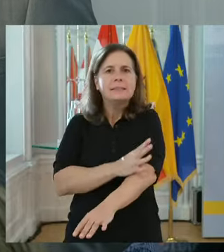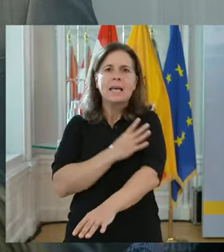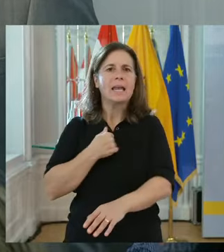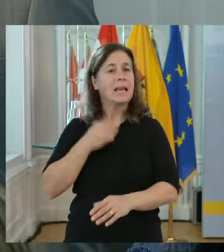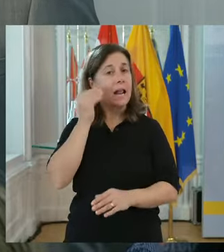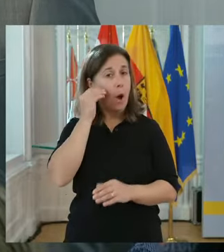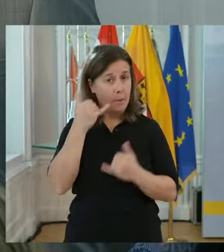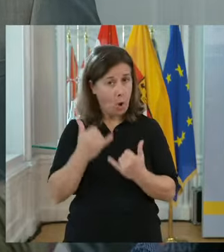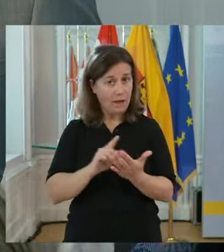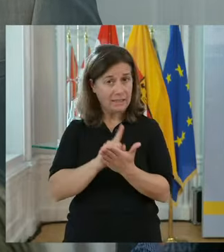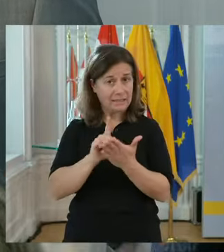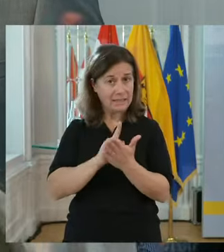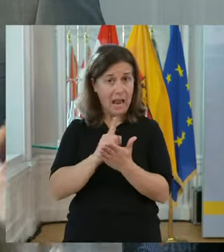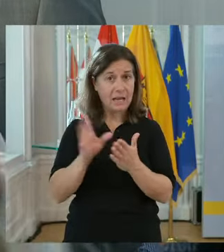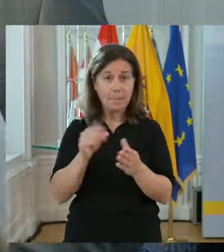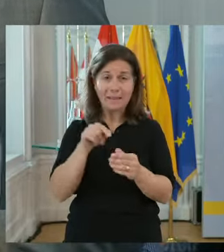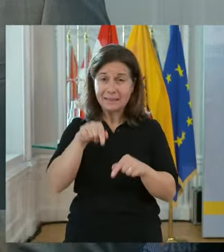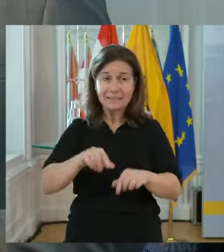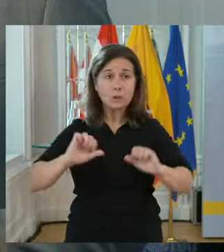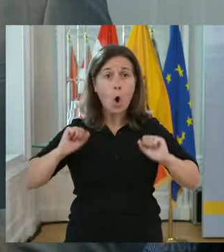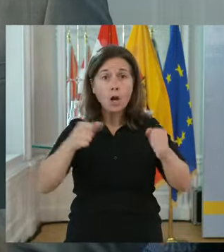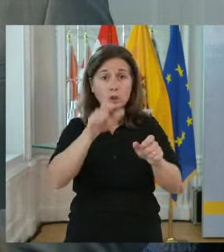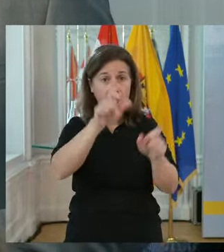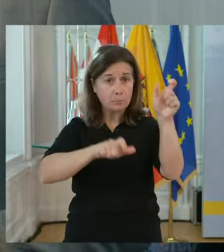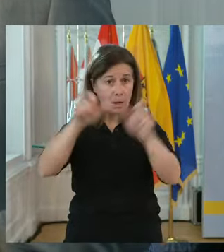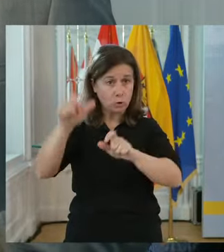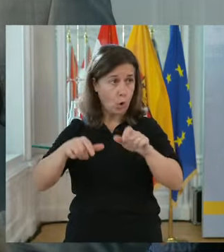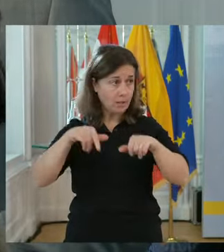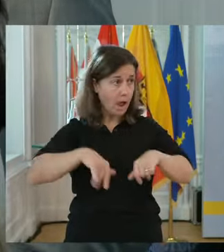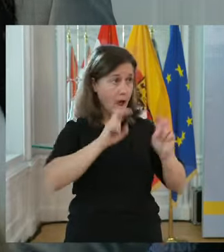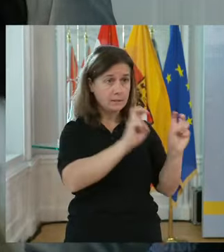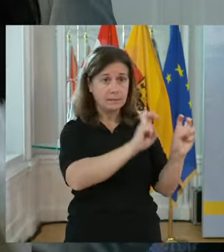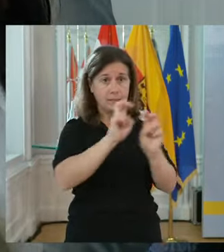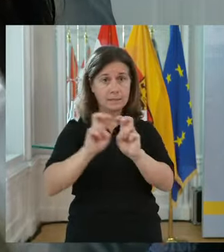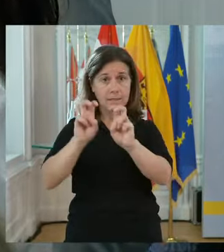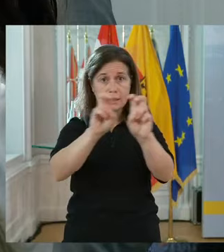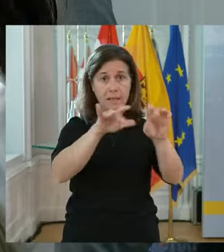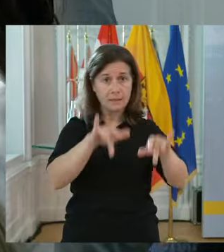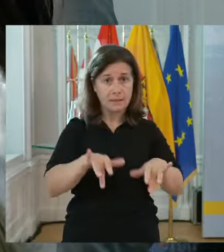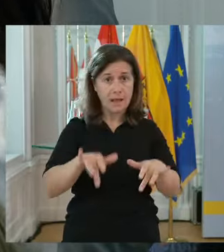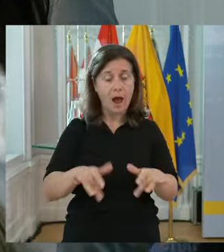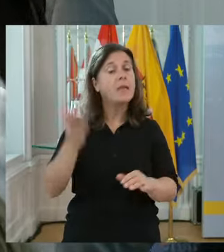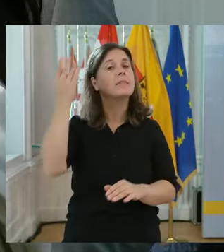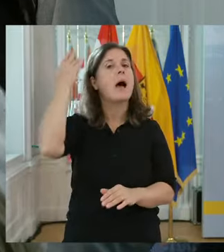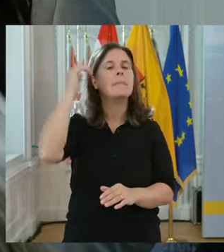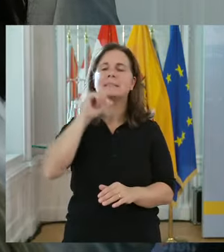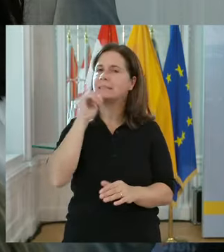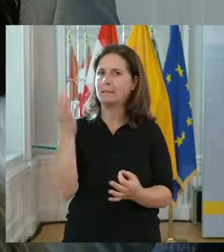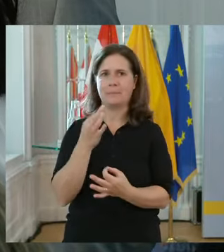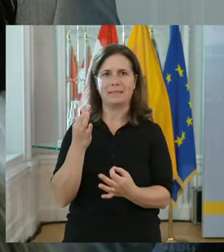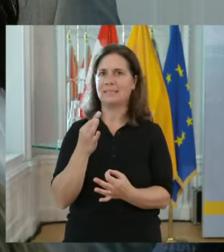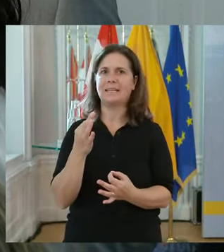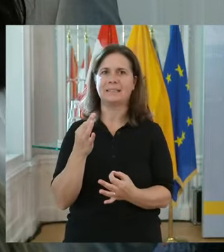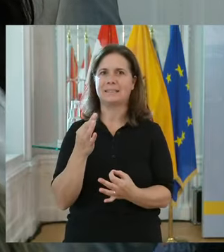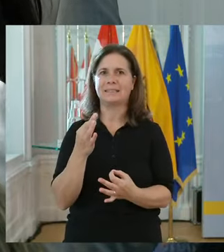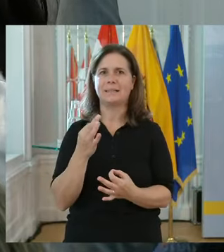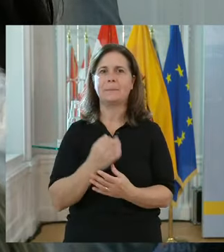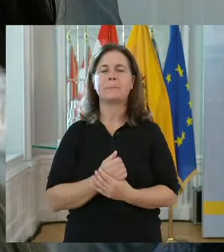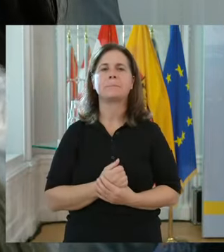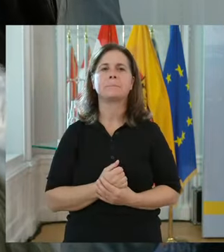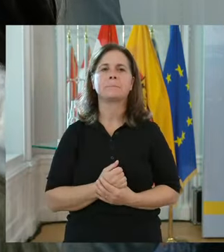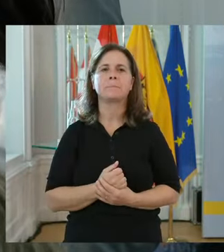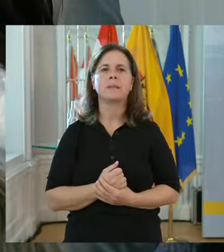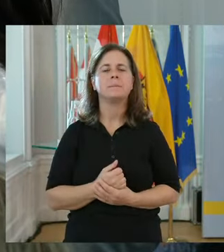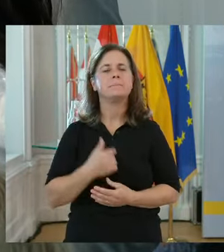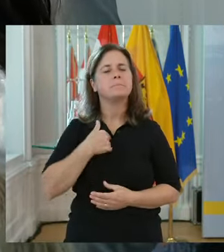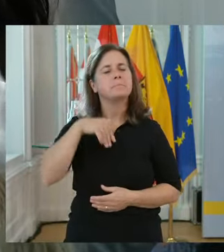in der heutigen Zeit und mit diesen engagierten Personen, wie sie hier da sitzen, das damals nicht passiert wäre.